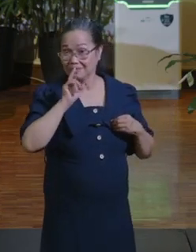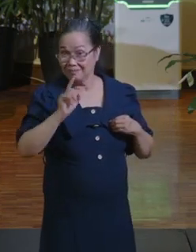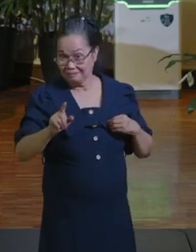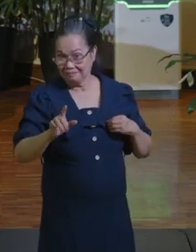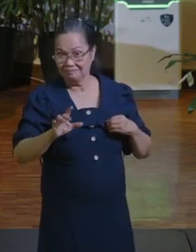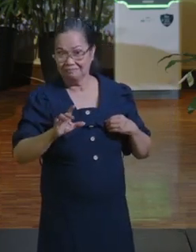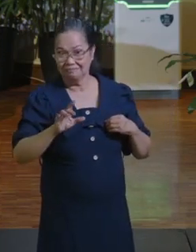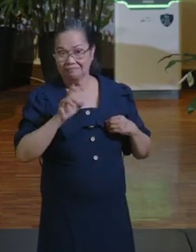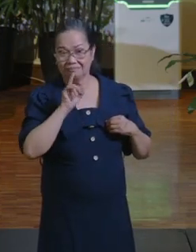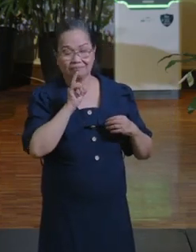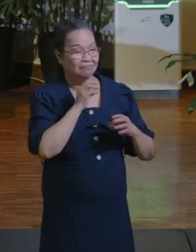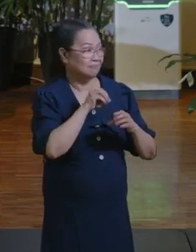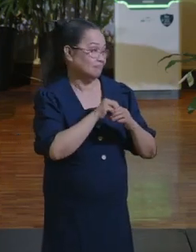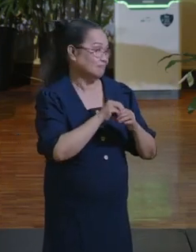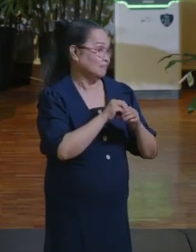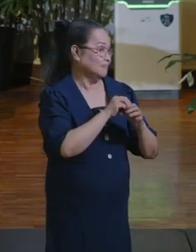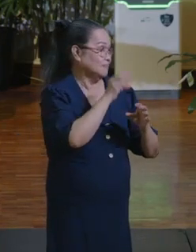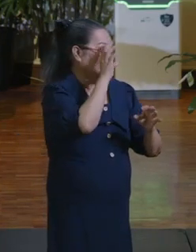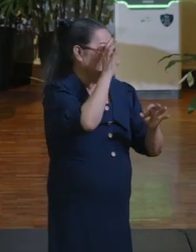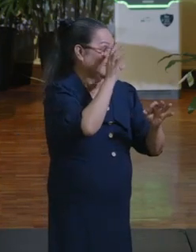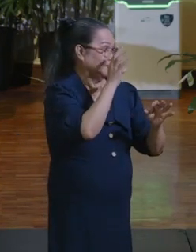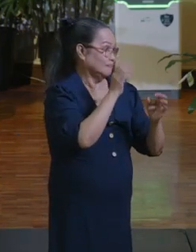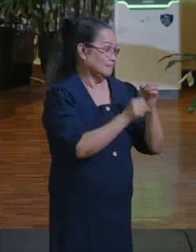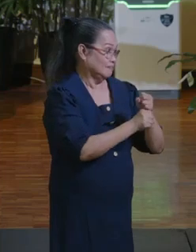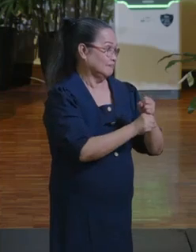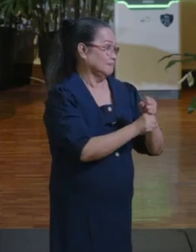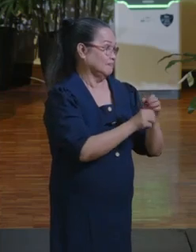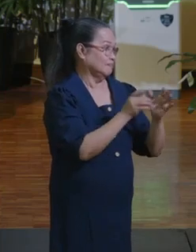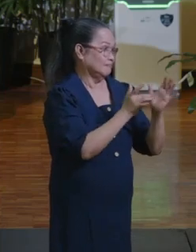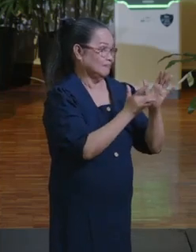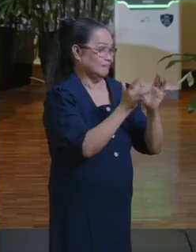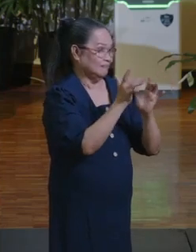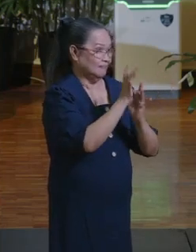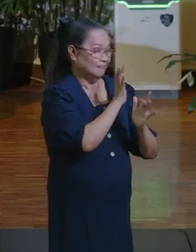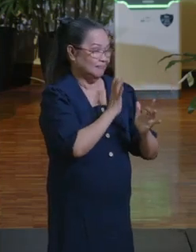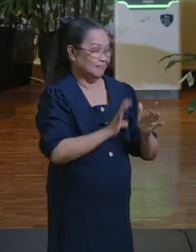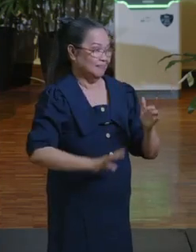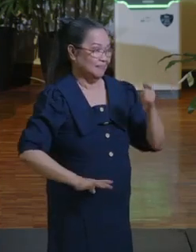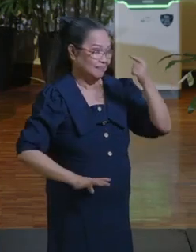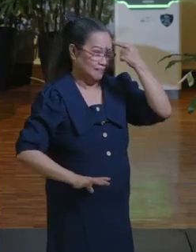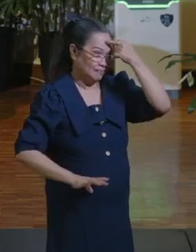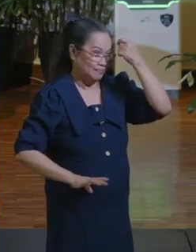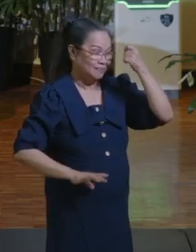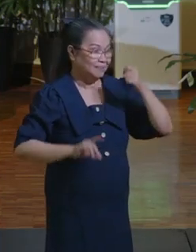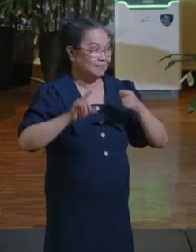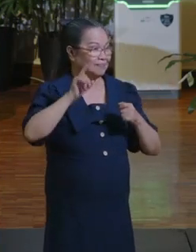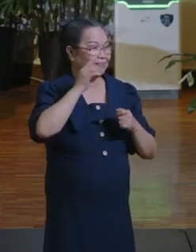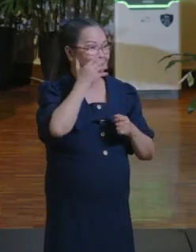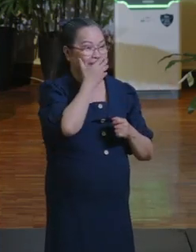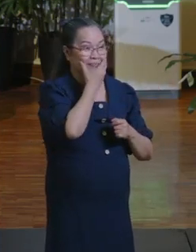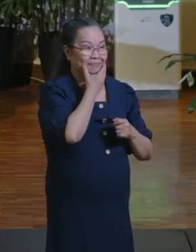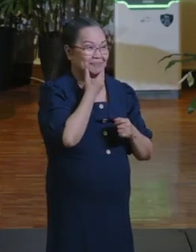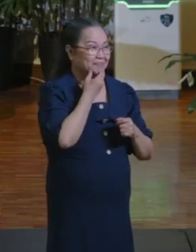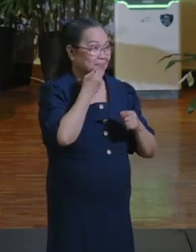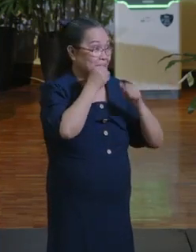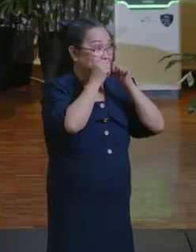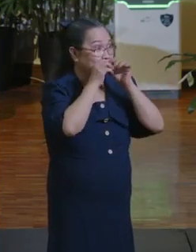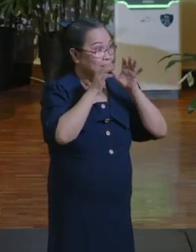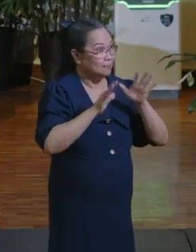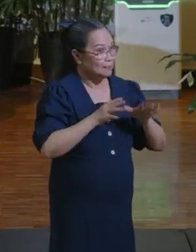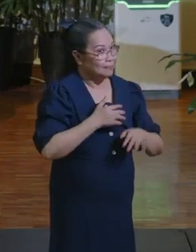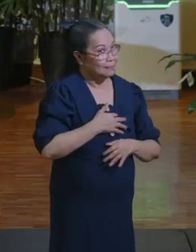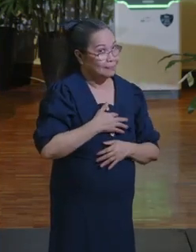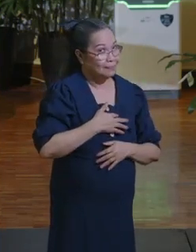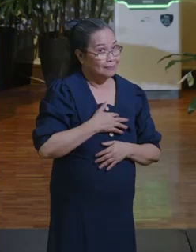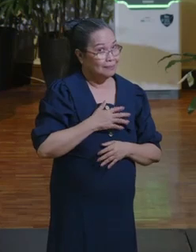justified by faith in Christ Jesus. Dahil sa kagandahan ng mga pagpapalang ito, pagiging anak